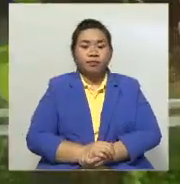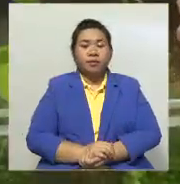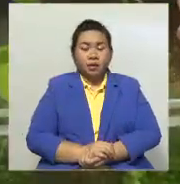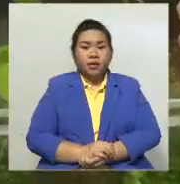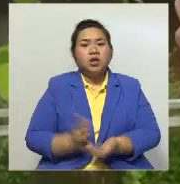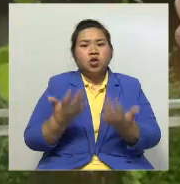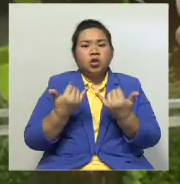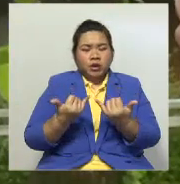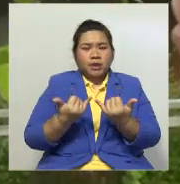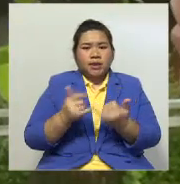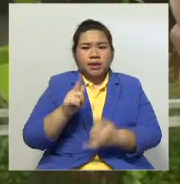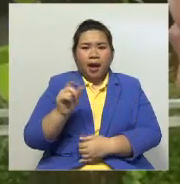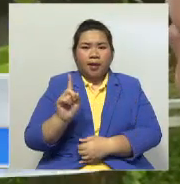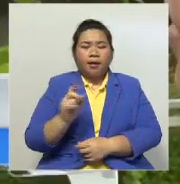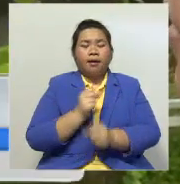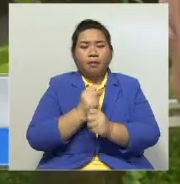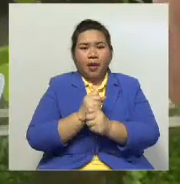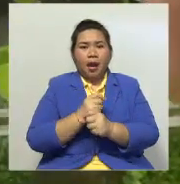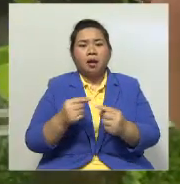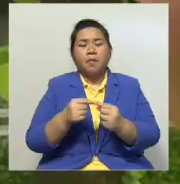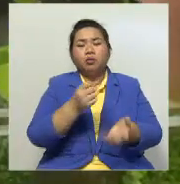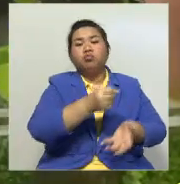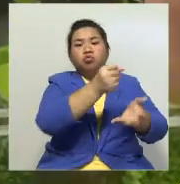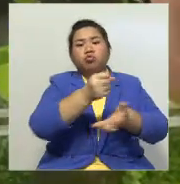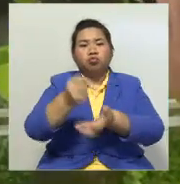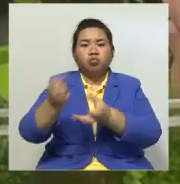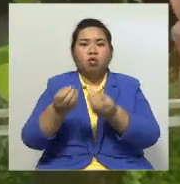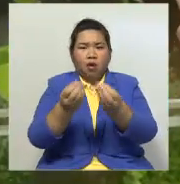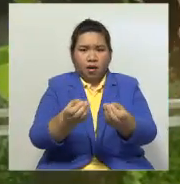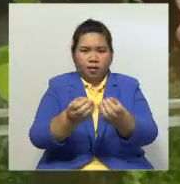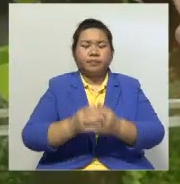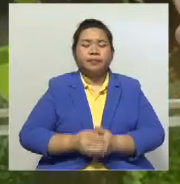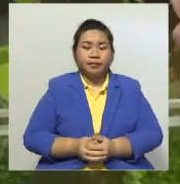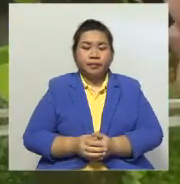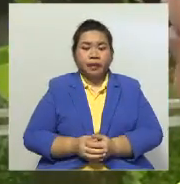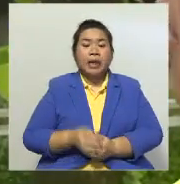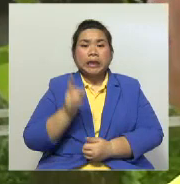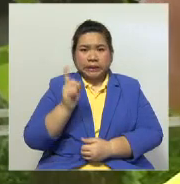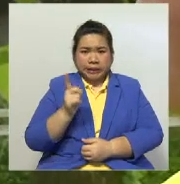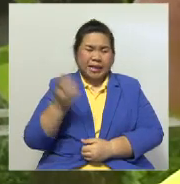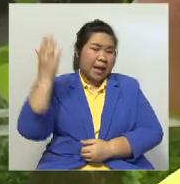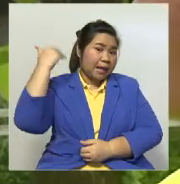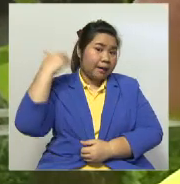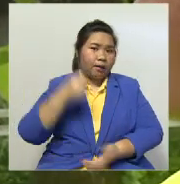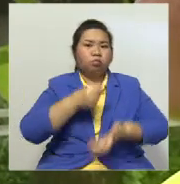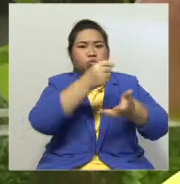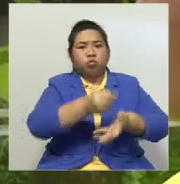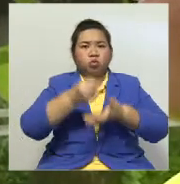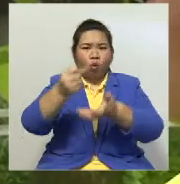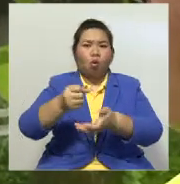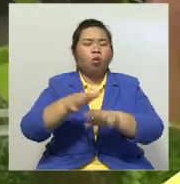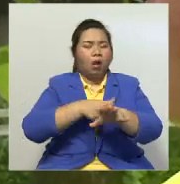วันนี้หลักๆ ก็คือการส่งถุงยังชีพนะครับ เพราะว่าจากที่การส่งรอบที่แล้วเนี่ยก็คือหล